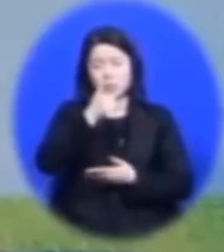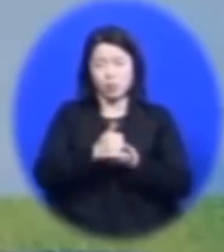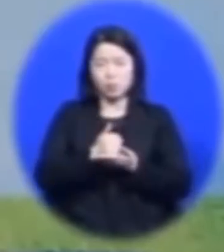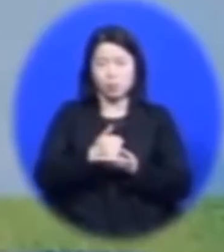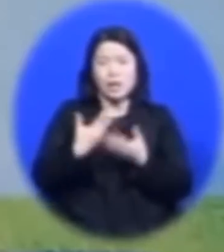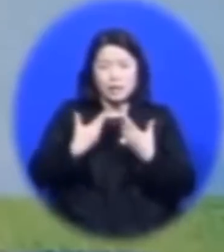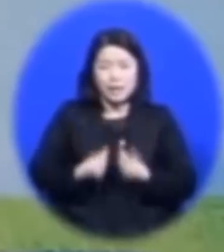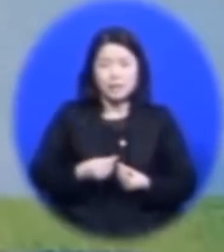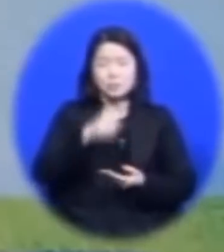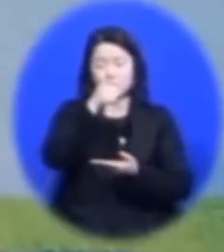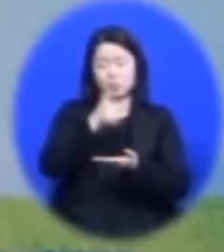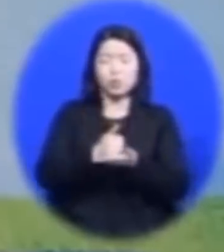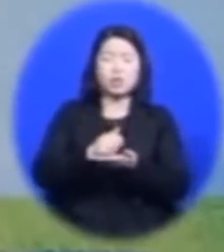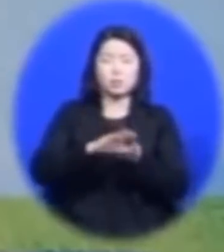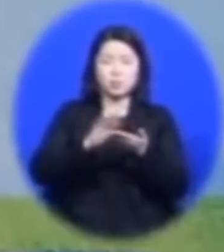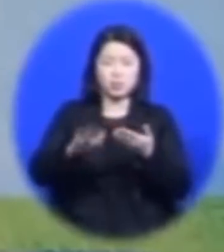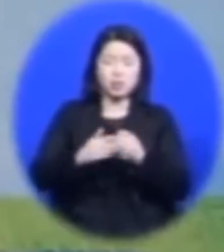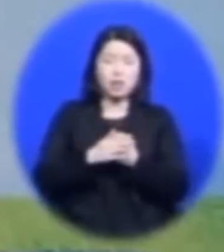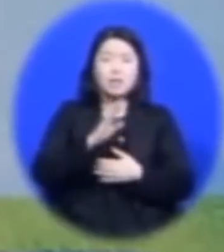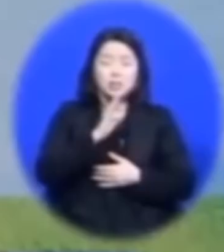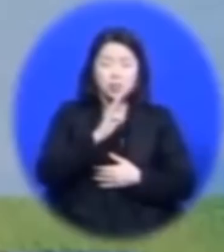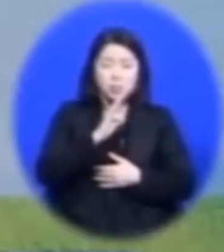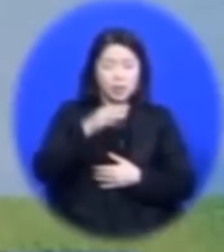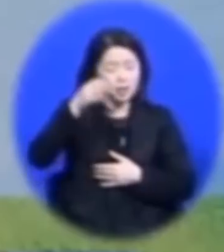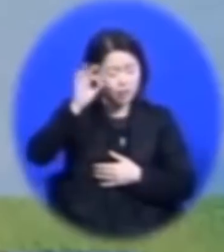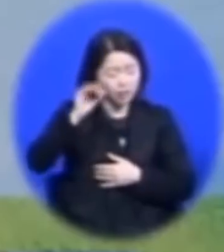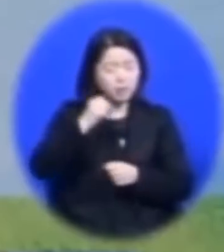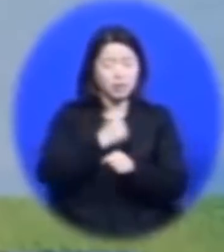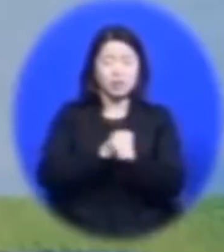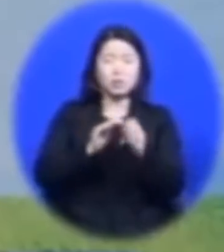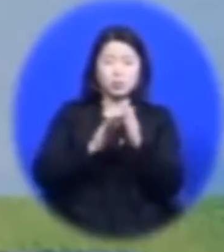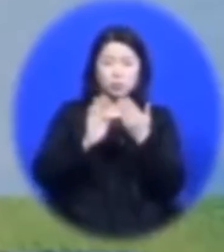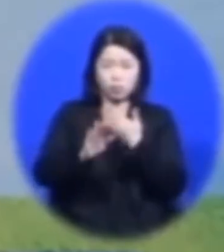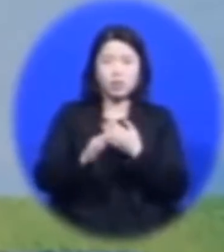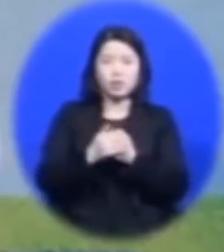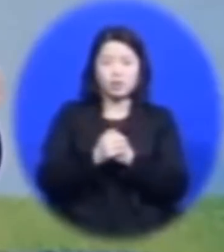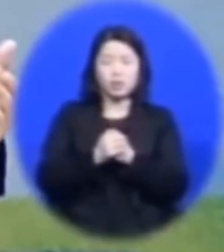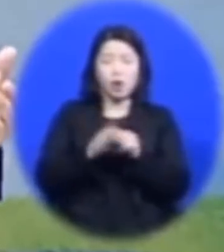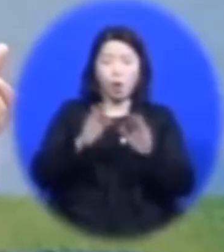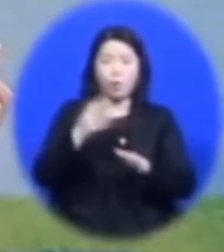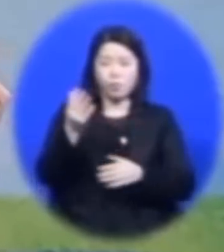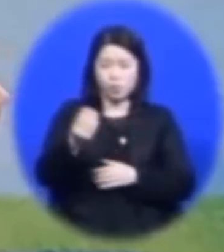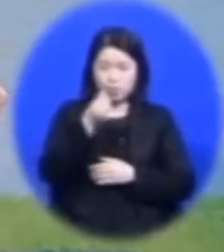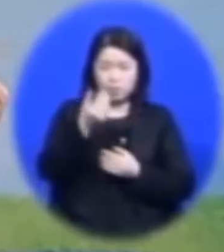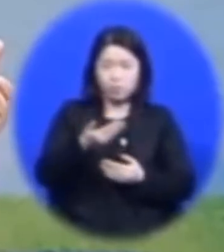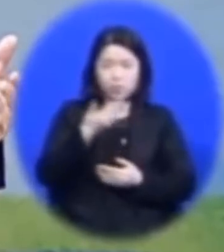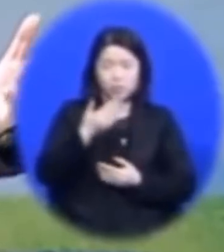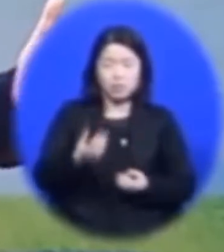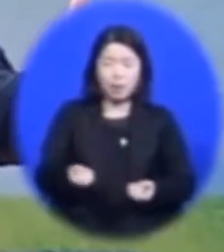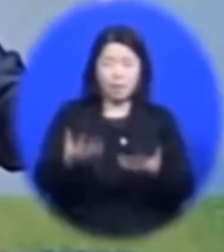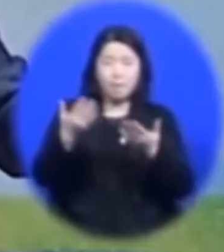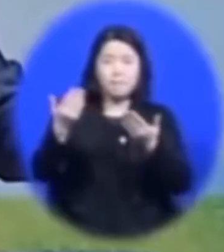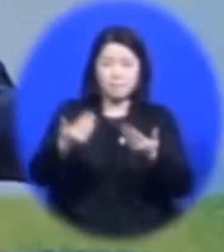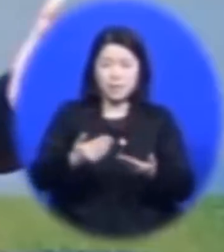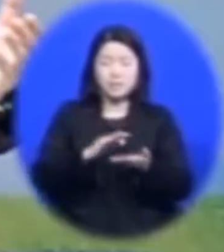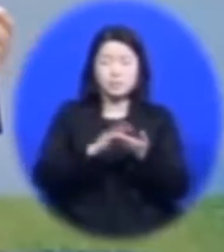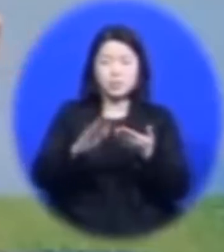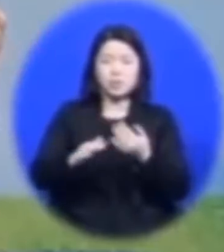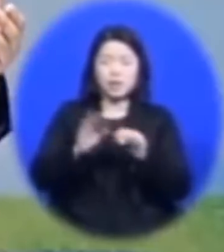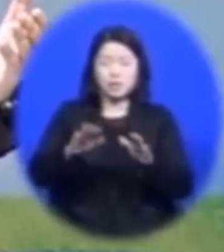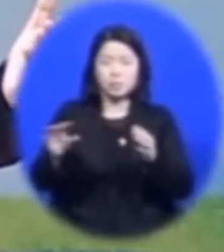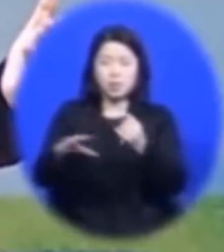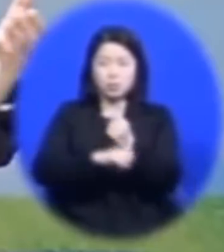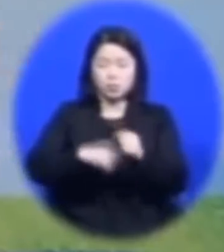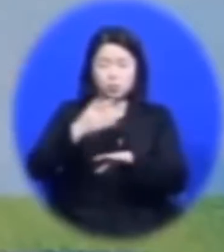죄입니다 정말 깨닫고 나면 오늘 지성 차를 받겠습니다 저는 이번 수수 감자